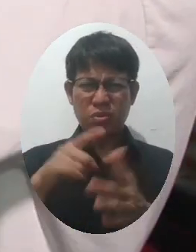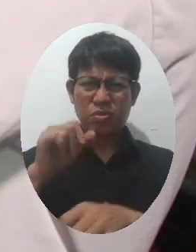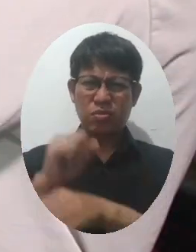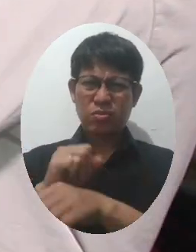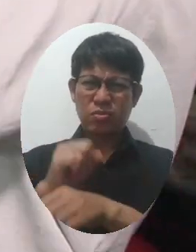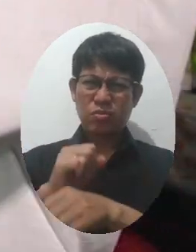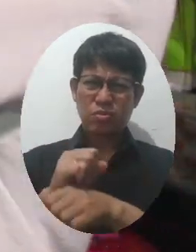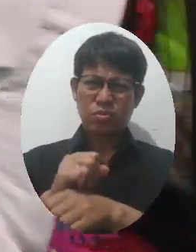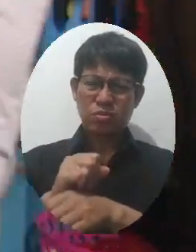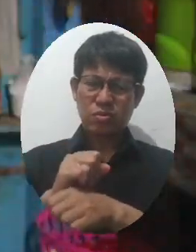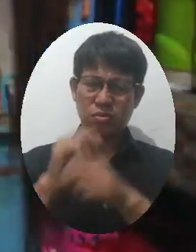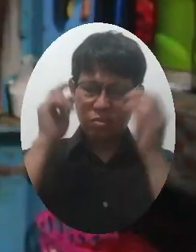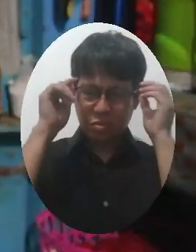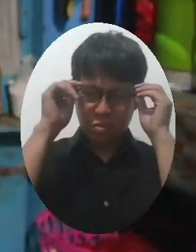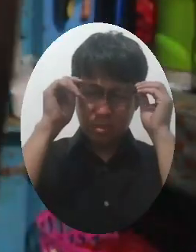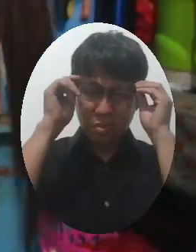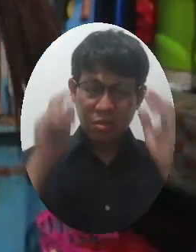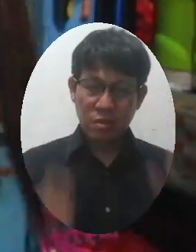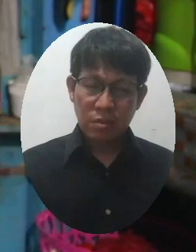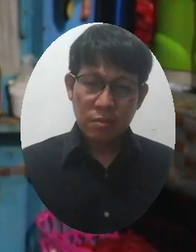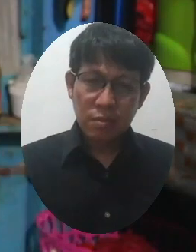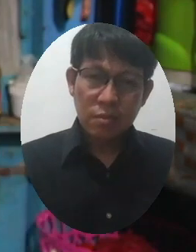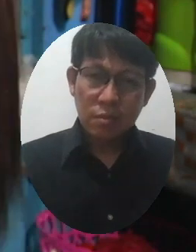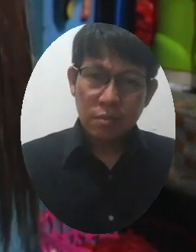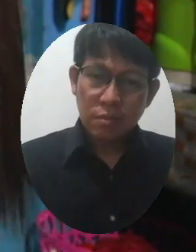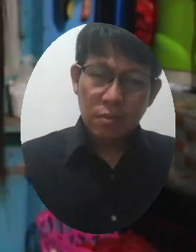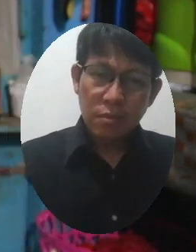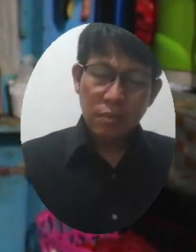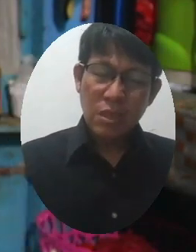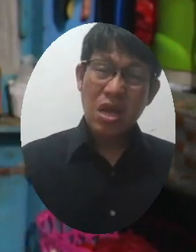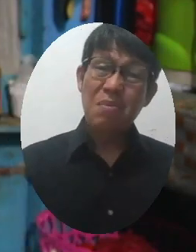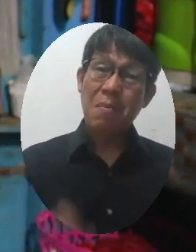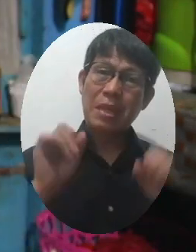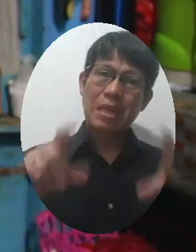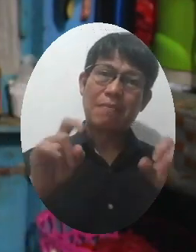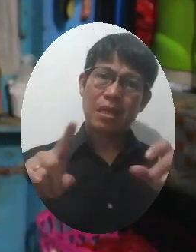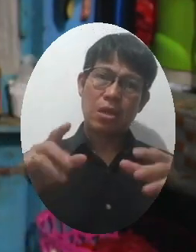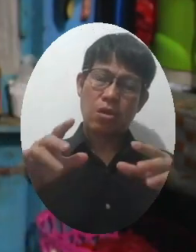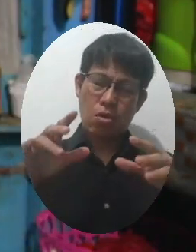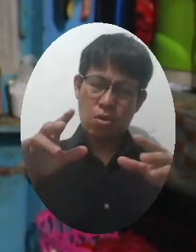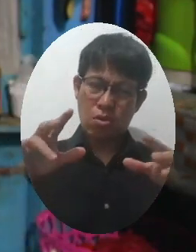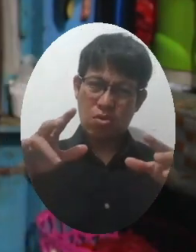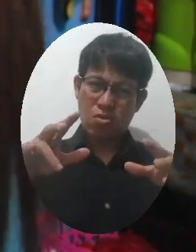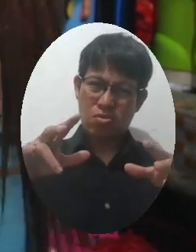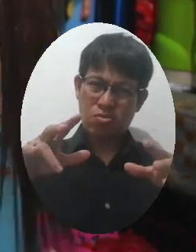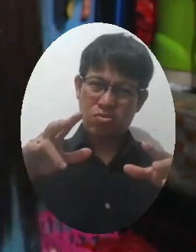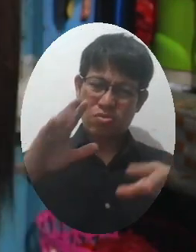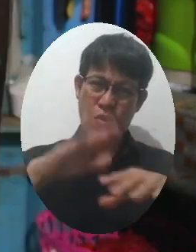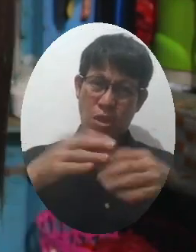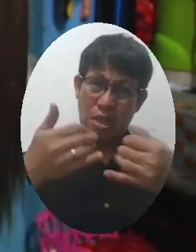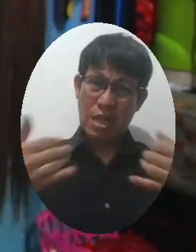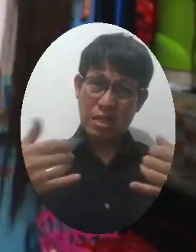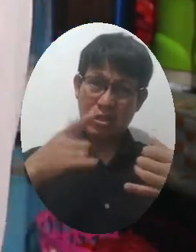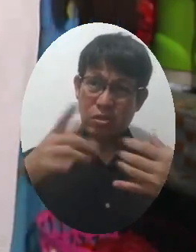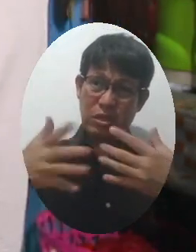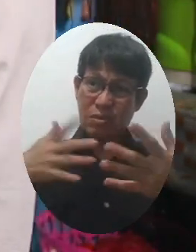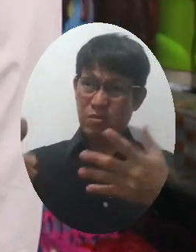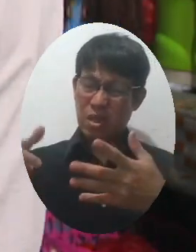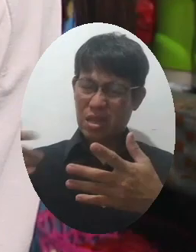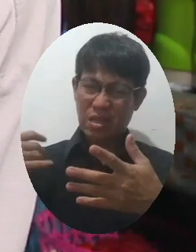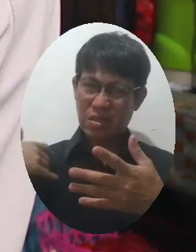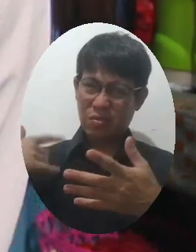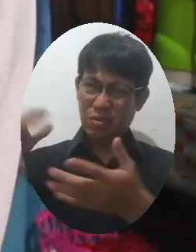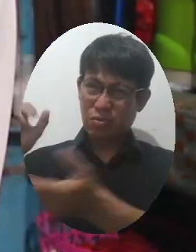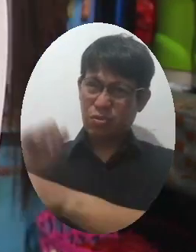sumasideline ako mag-online, mag-post ng mga dress para po at least kahit wala